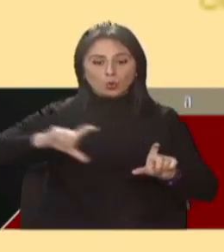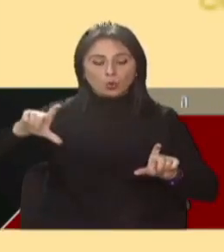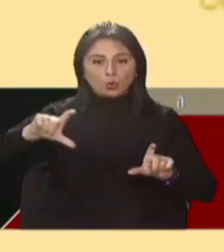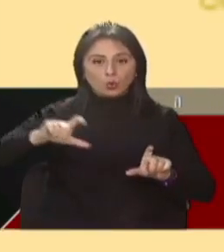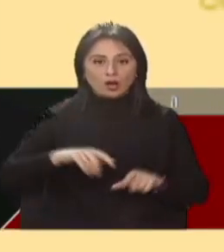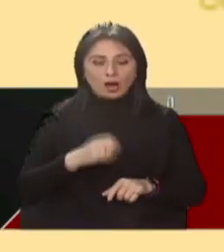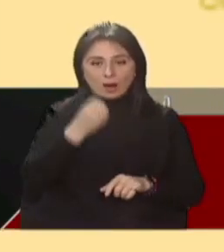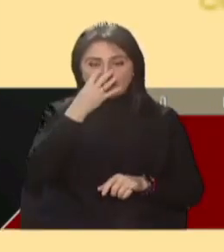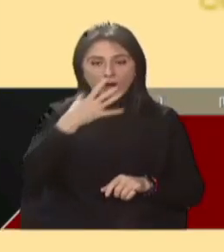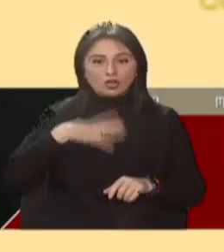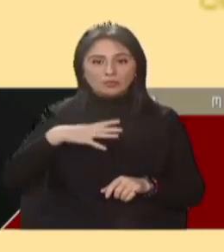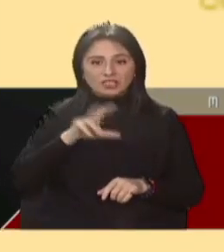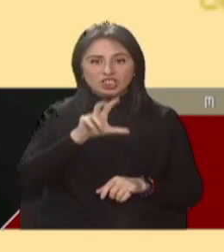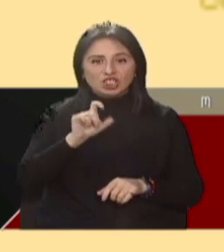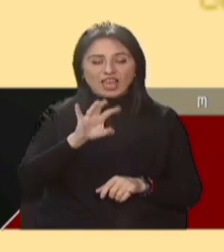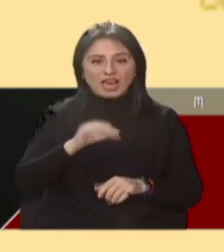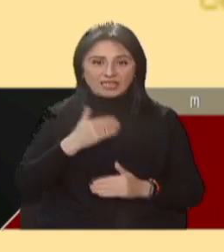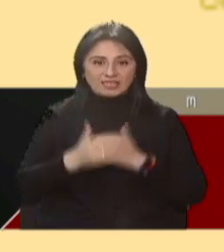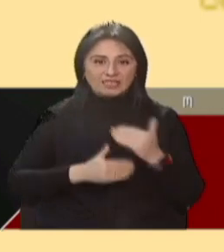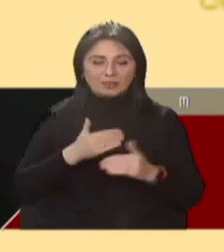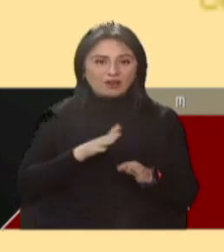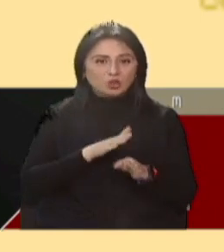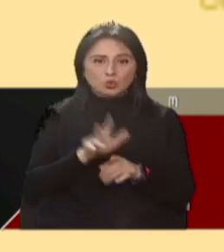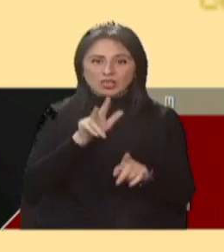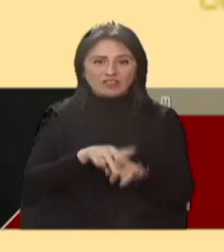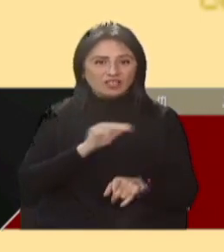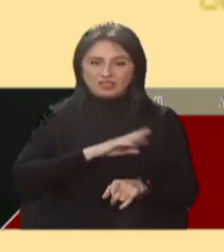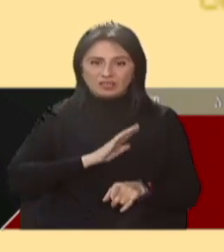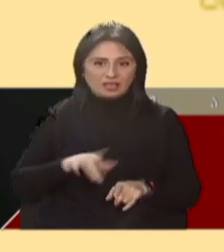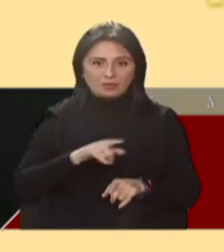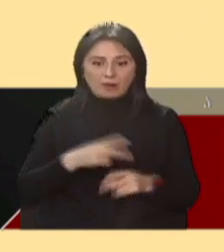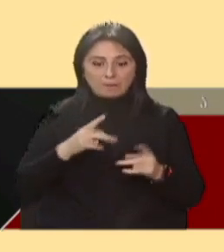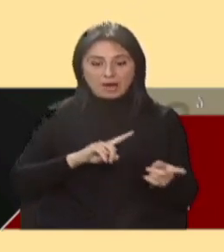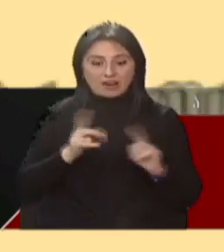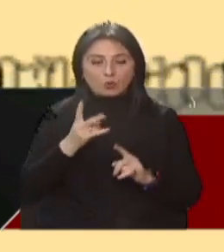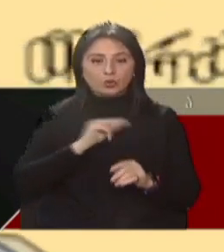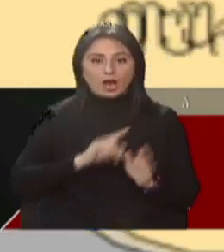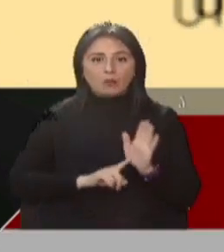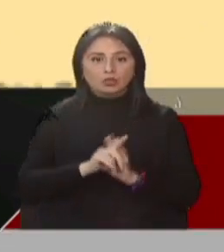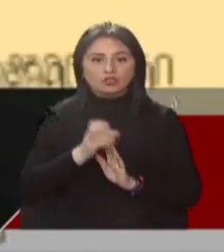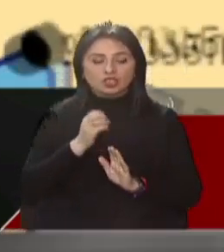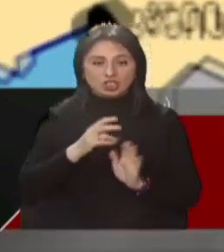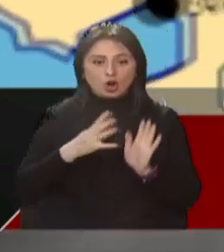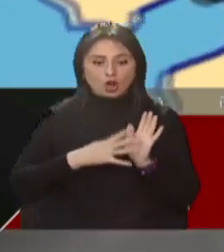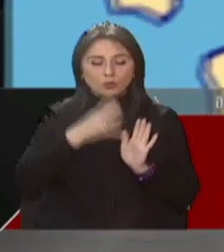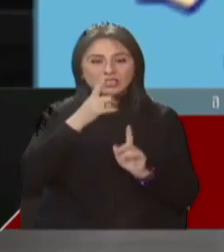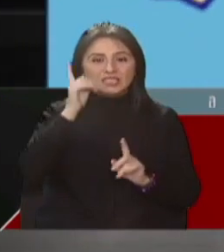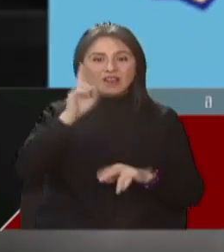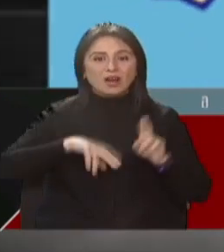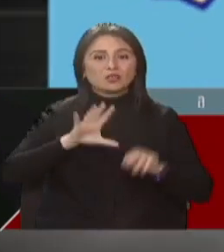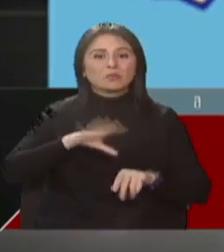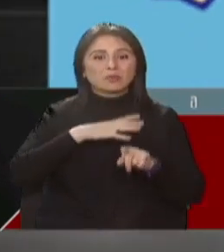tbilisi jeihanis milsadeni, ahla tsarmatebit, tumsa ara sruli datvirtvit mushaobs. Paralelurad unda amushavdes jer kidev 90-tianebshi